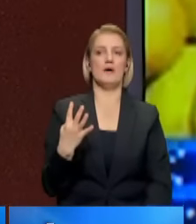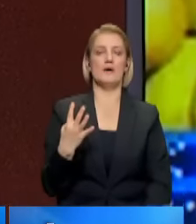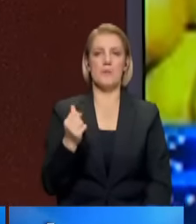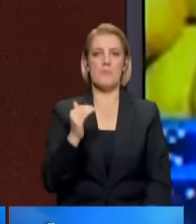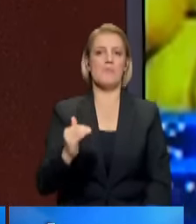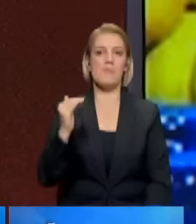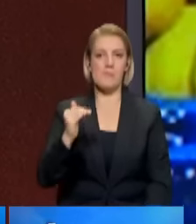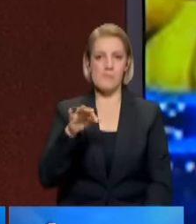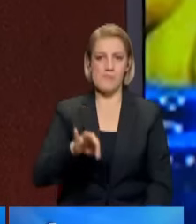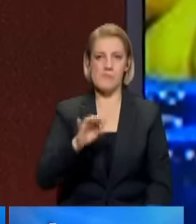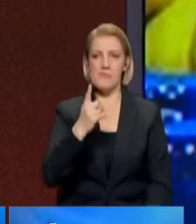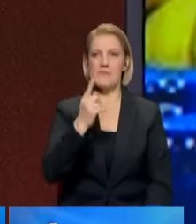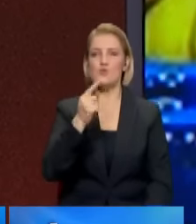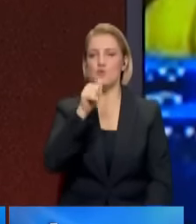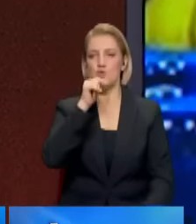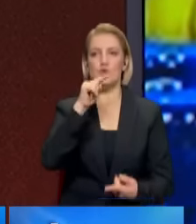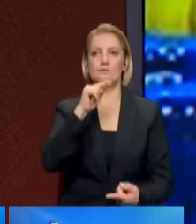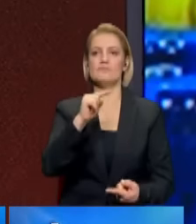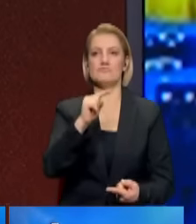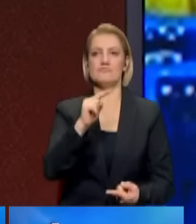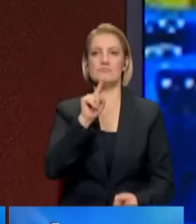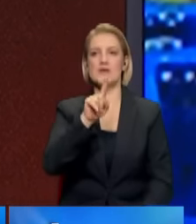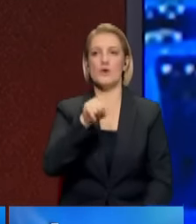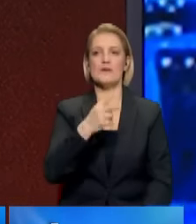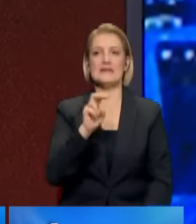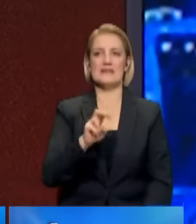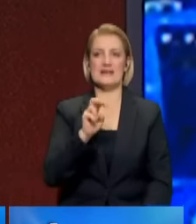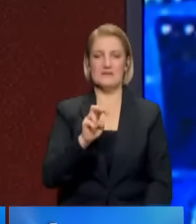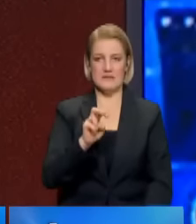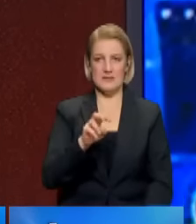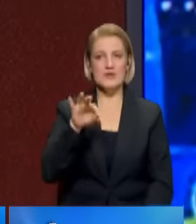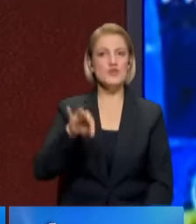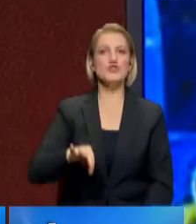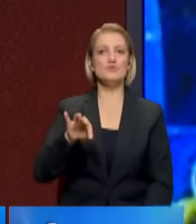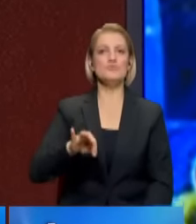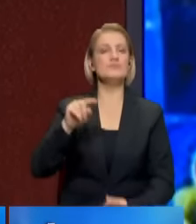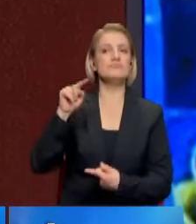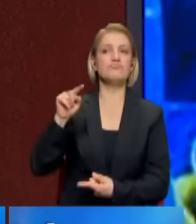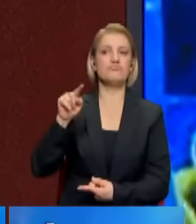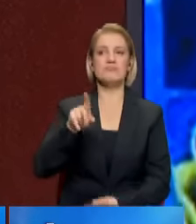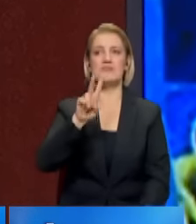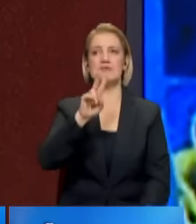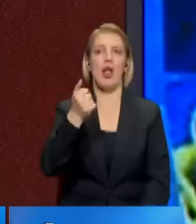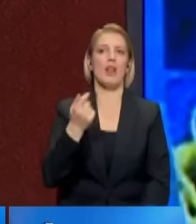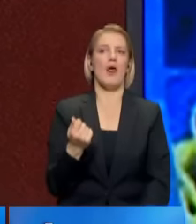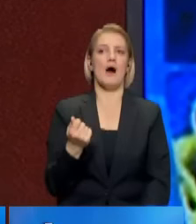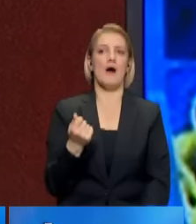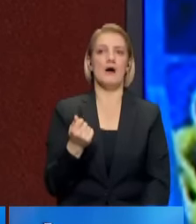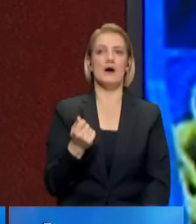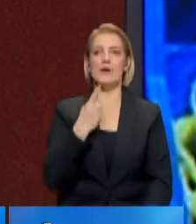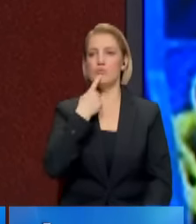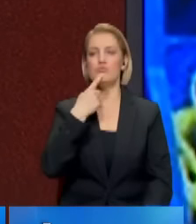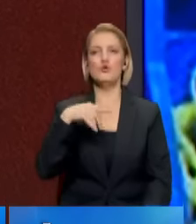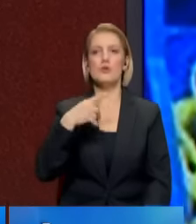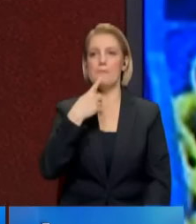liraya yükselmiş şimdi. 1,5 litrelik su 1.1 lira 80 kuruşmuş. Bugün 26 lira. Pul